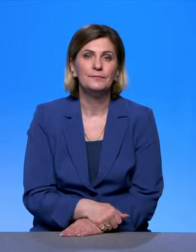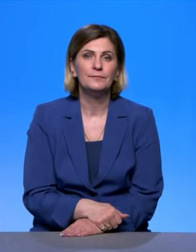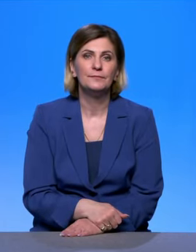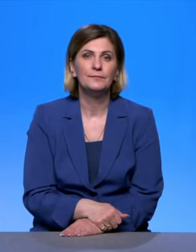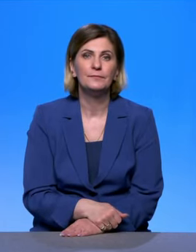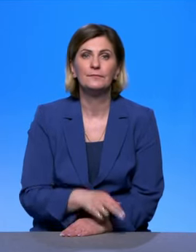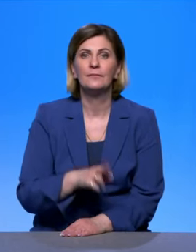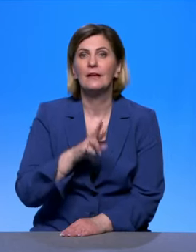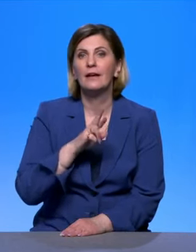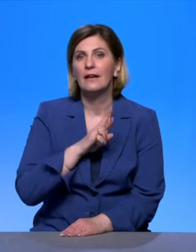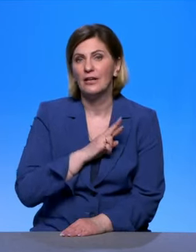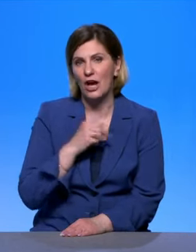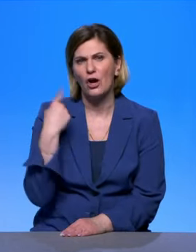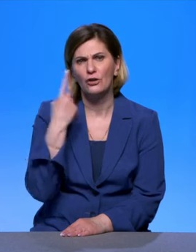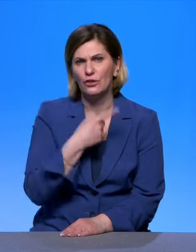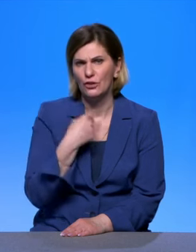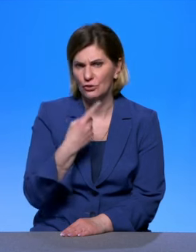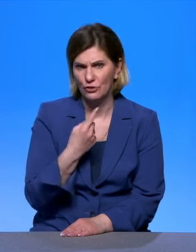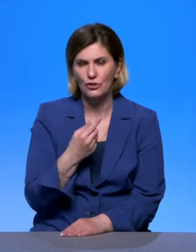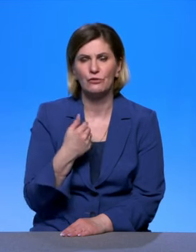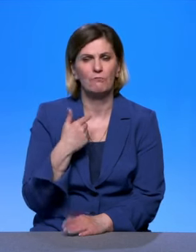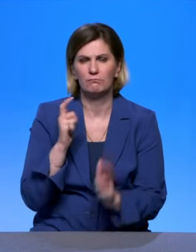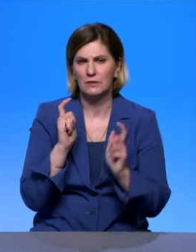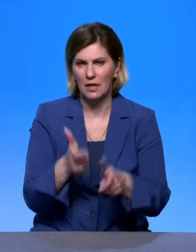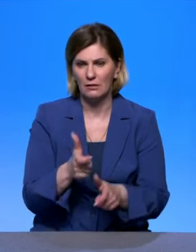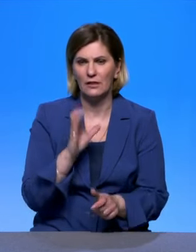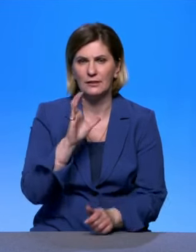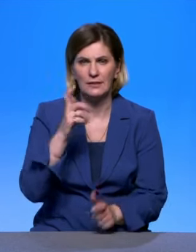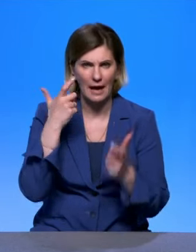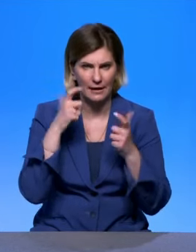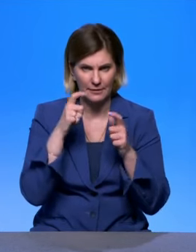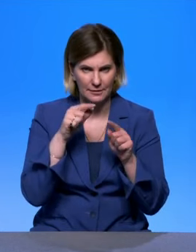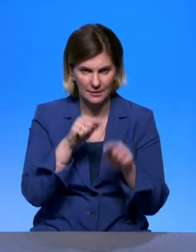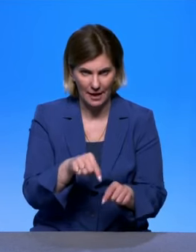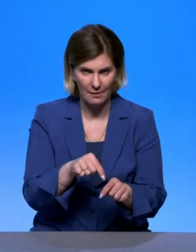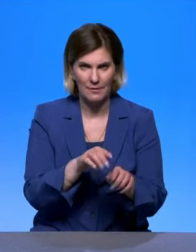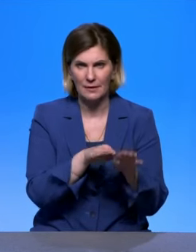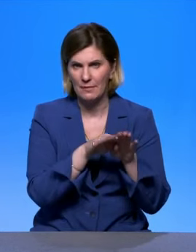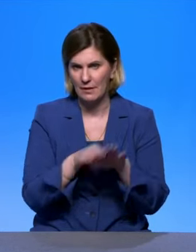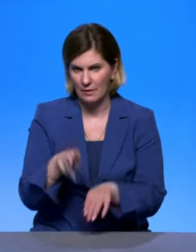Я лично поддерживаю формат ЕГЭ. У меня сын